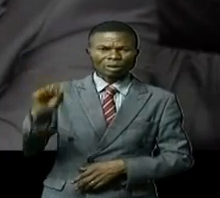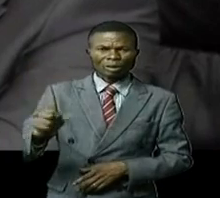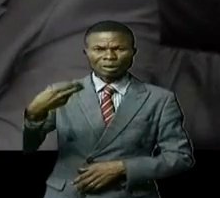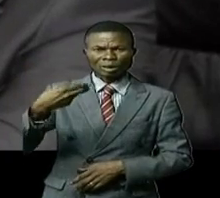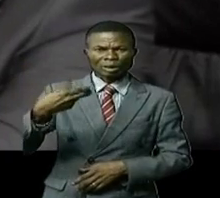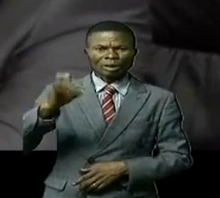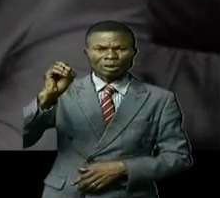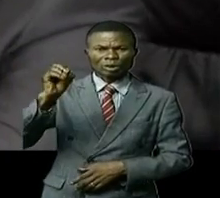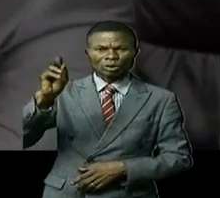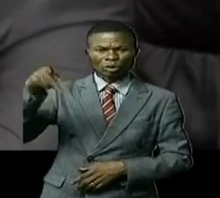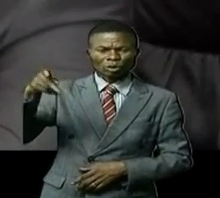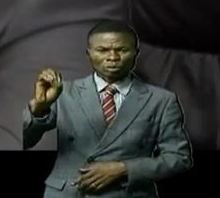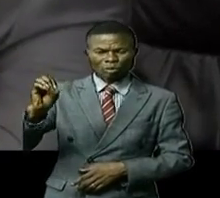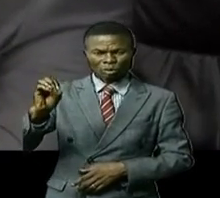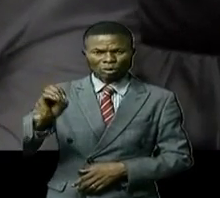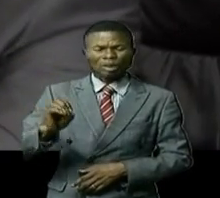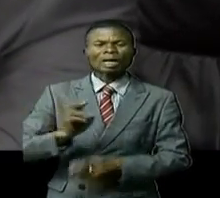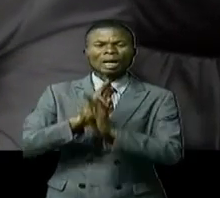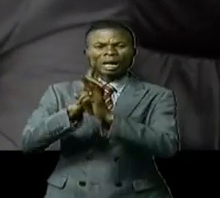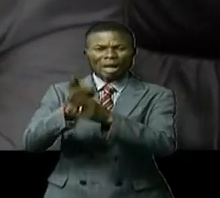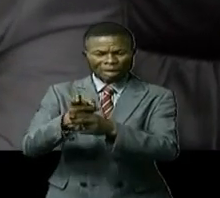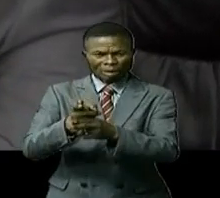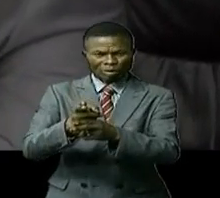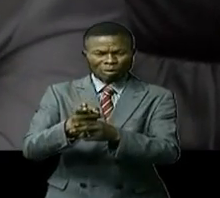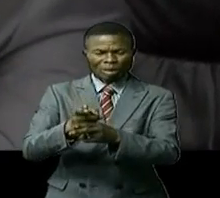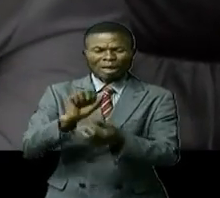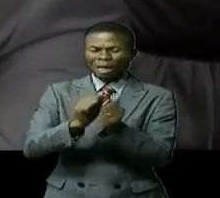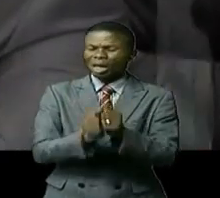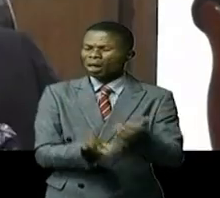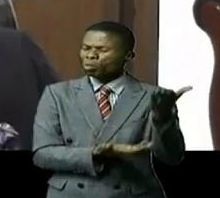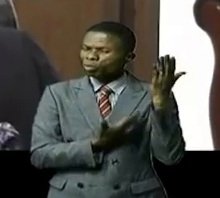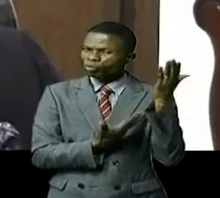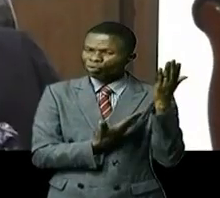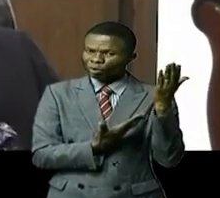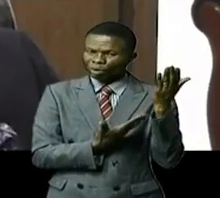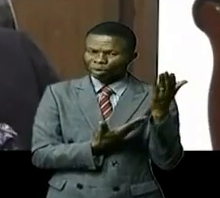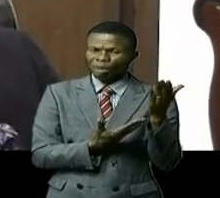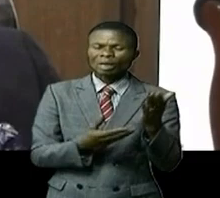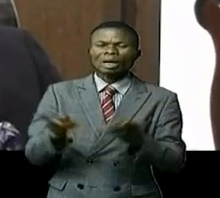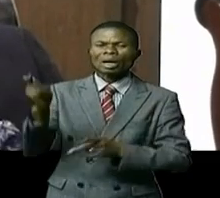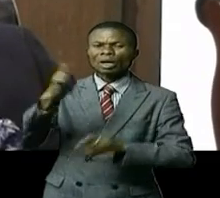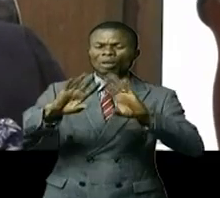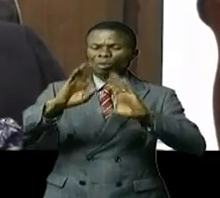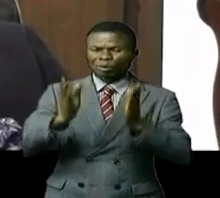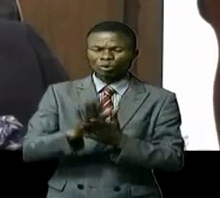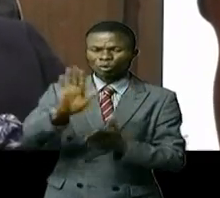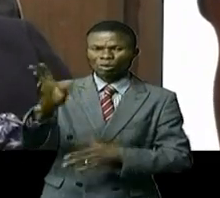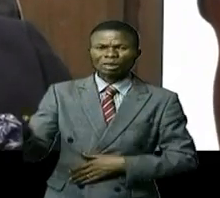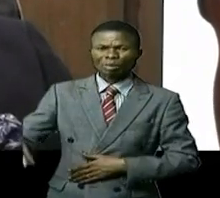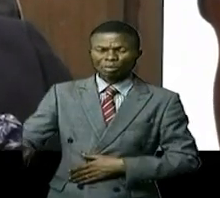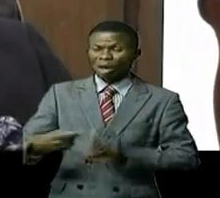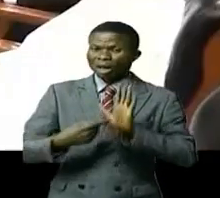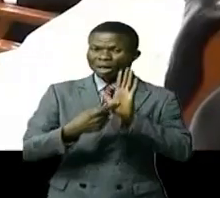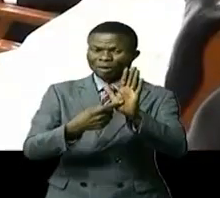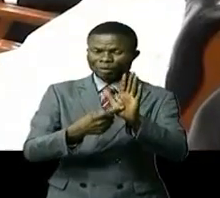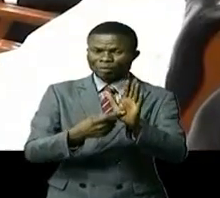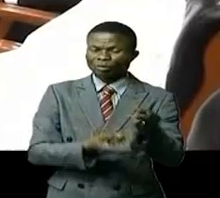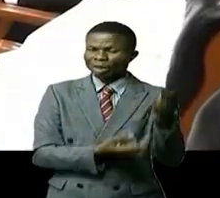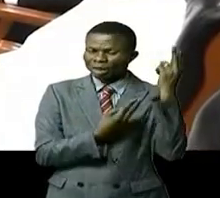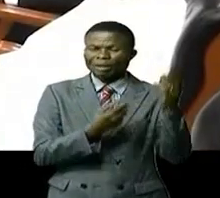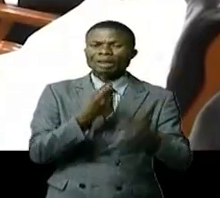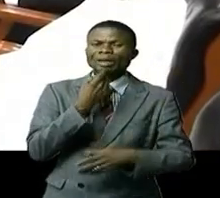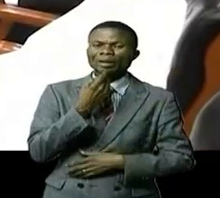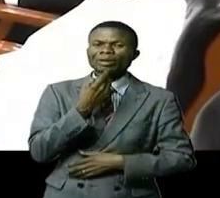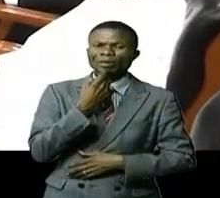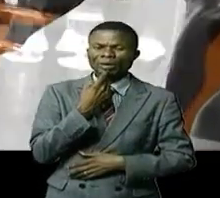fois-ci, il répond à l'une des plus épineuses préoccupations des Tchopolaises et Tchopolais, ce qui justifie la valeur historique